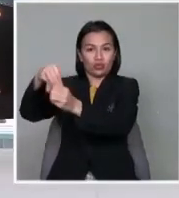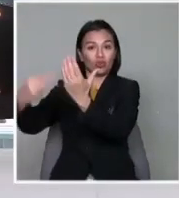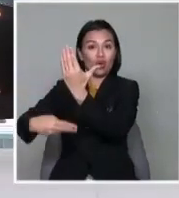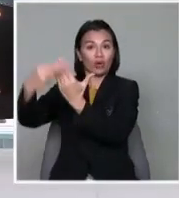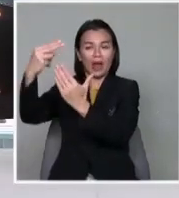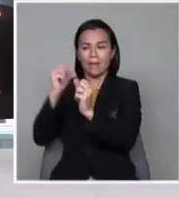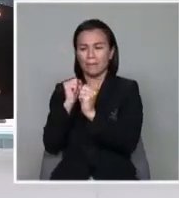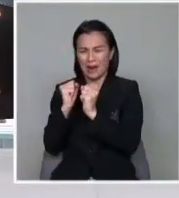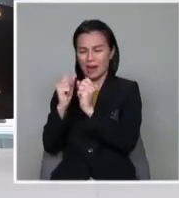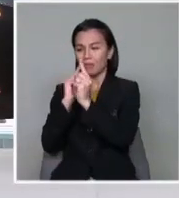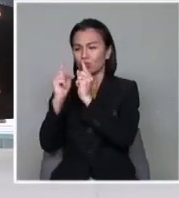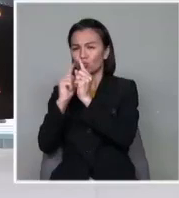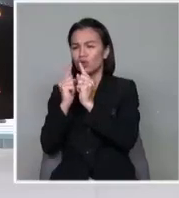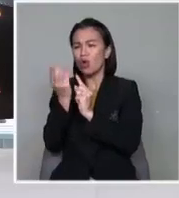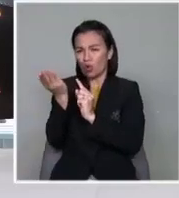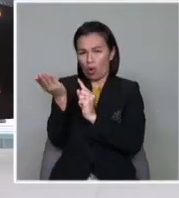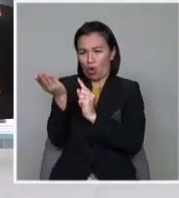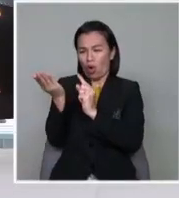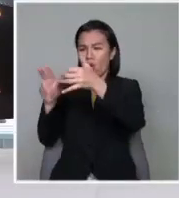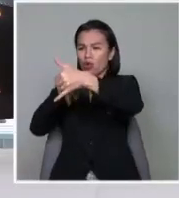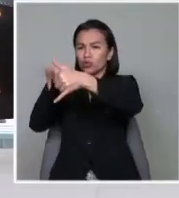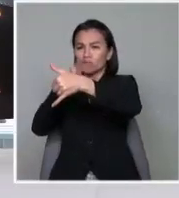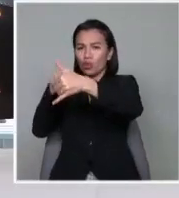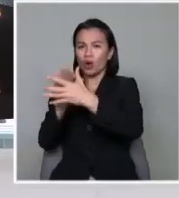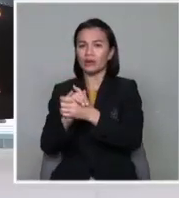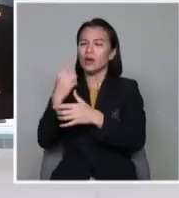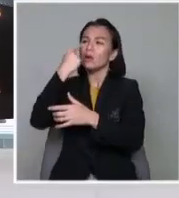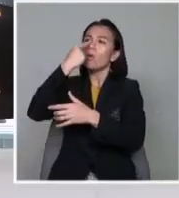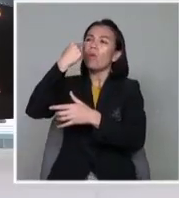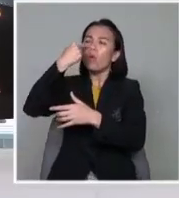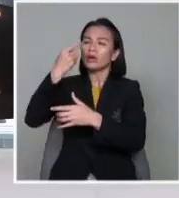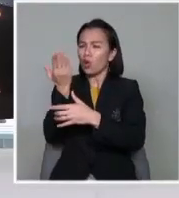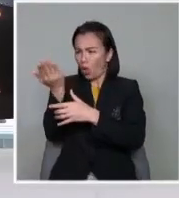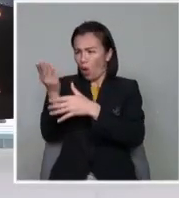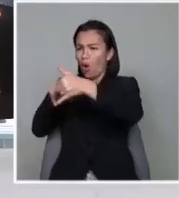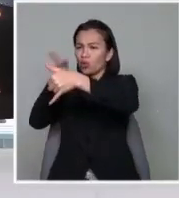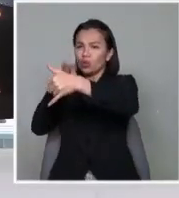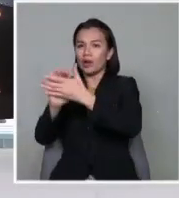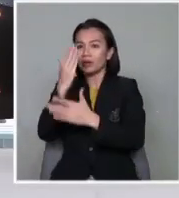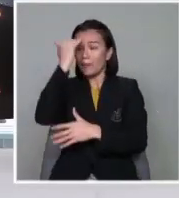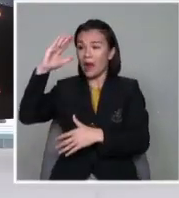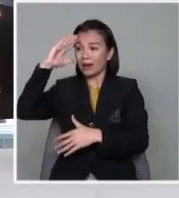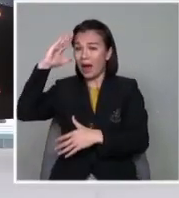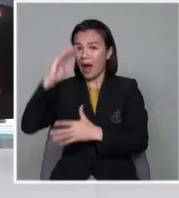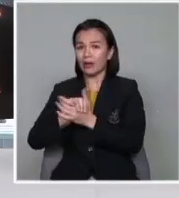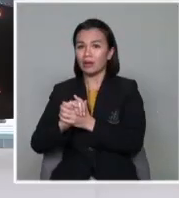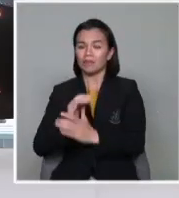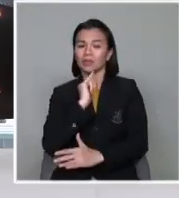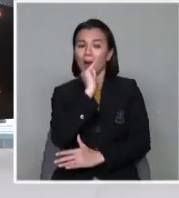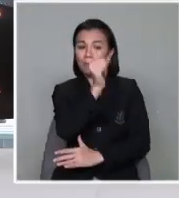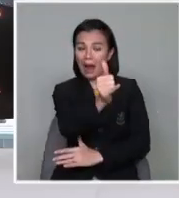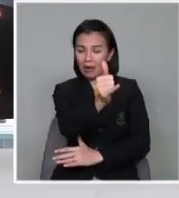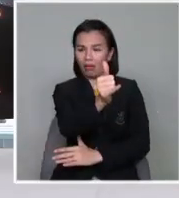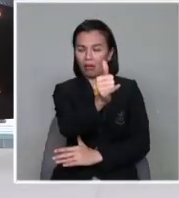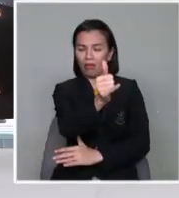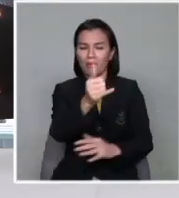จรจานะคะต่อรองว่าให้ตรวจสวอปมีการตรวจเชื้อเพราะว่าทหารคนนี้เดินทางไปที่ห้างสรรพสินค้